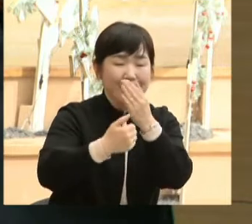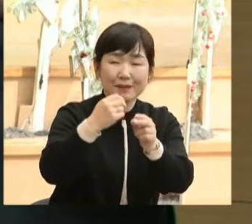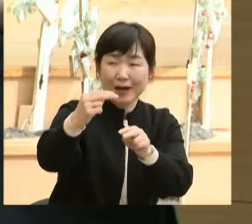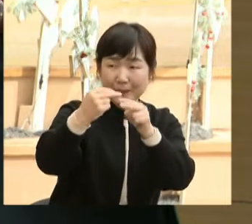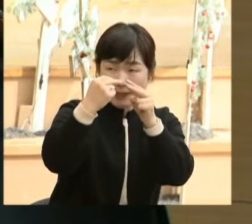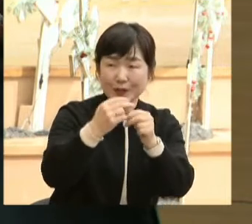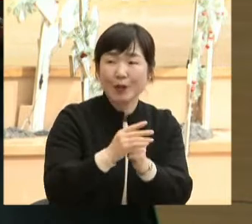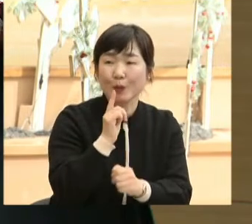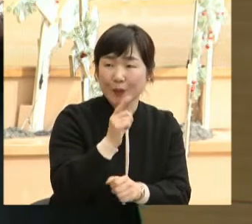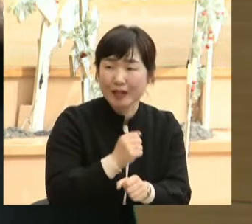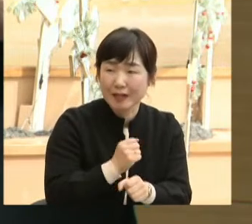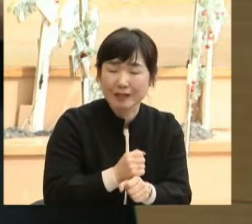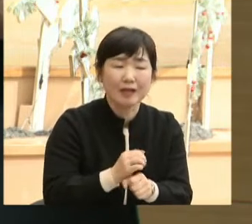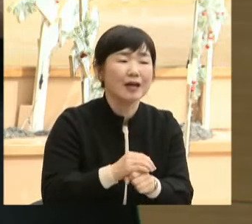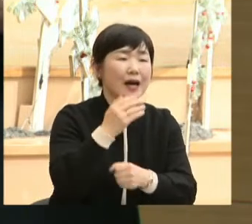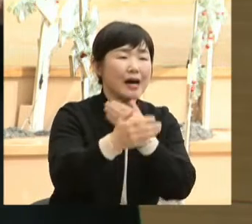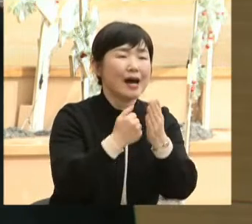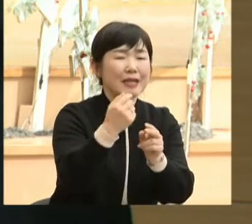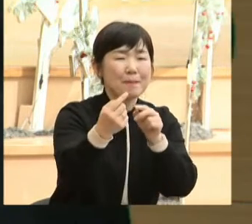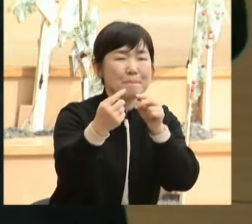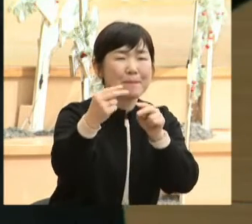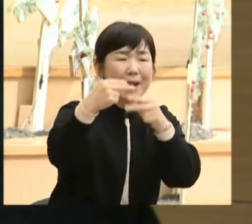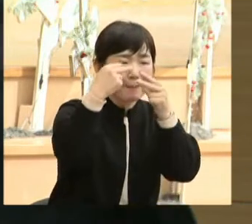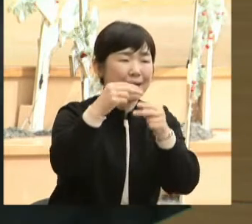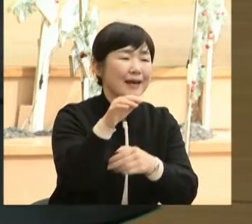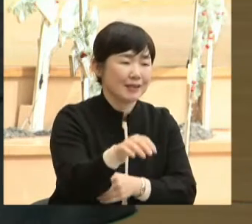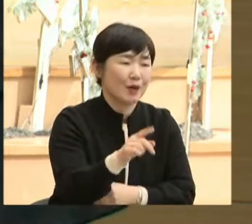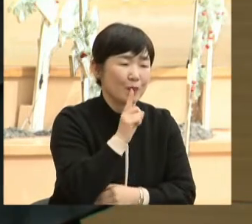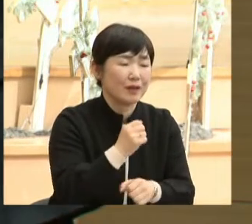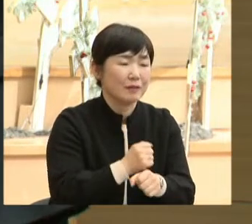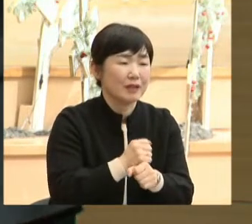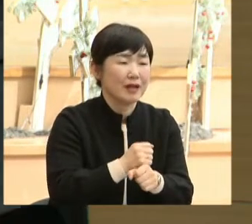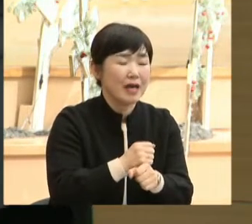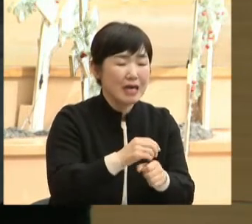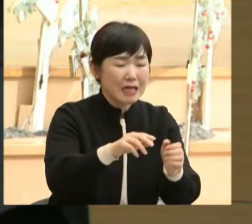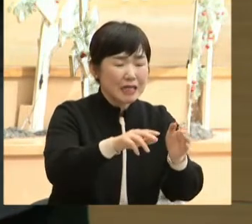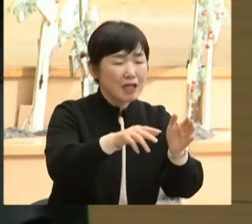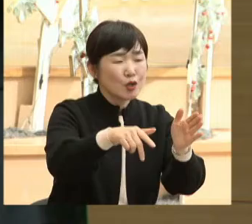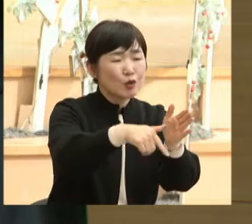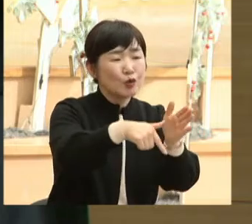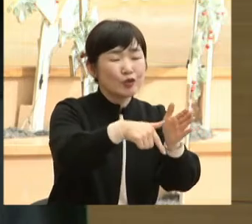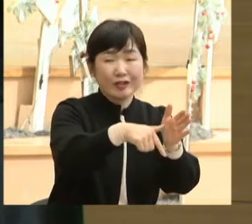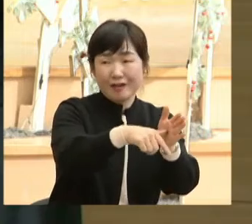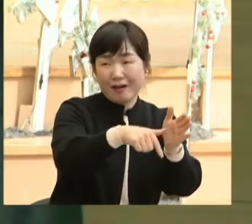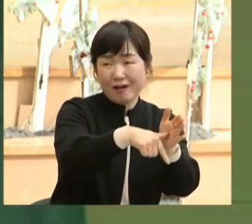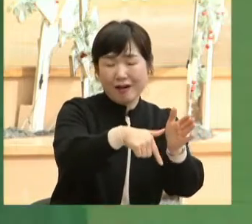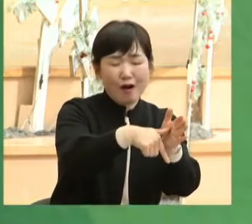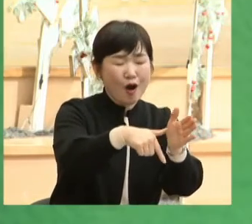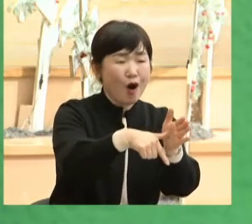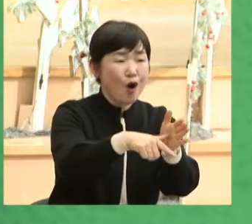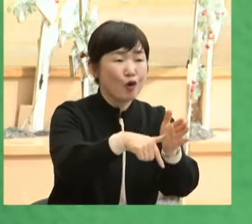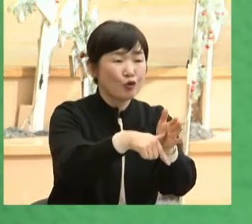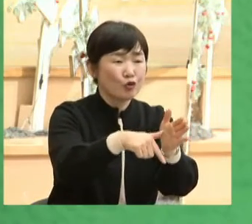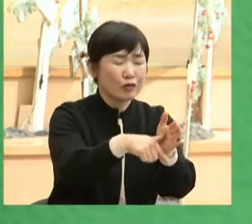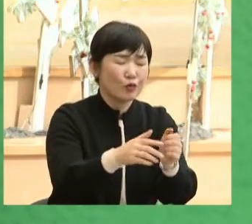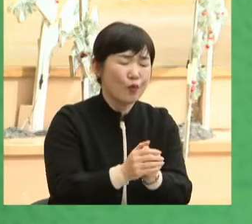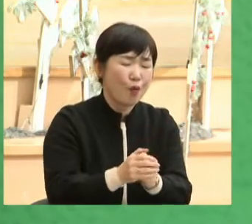하나님 앞에서 란 의미에요 종결자 말틴 루터를 비롯한 많은 사람들이 코란도를